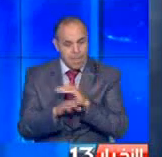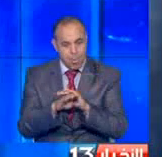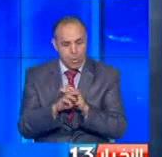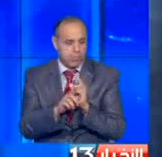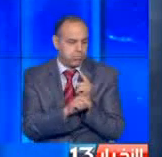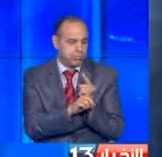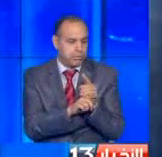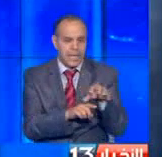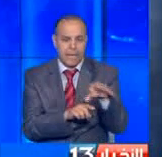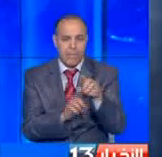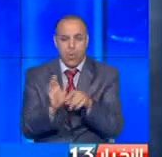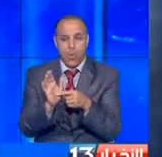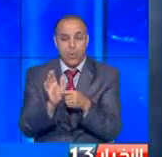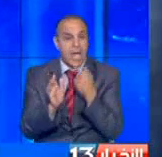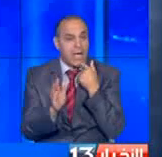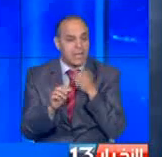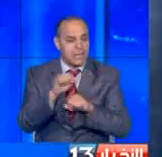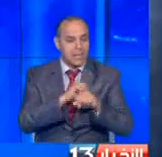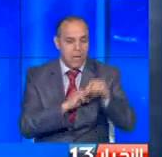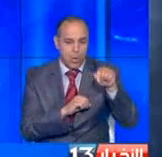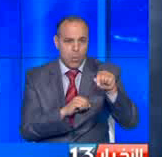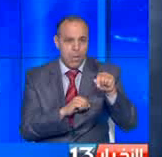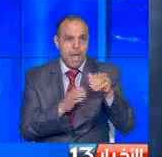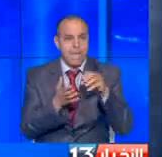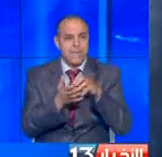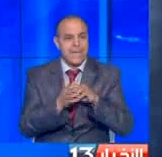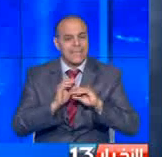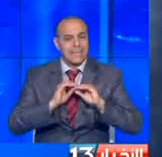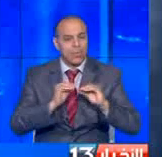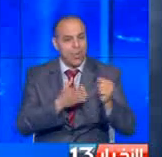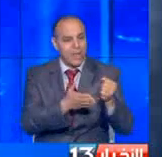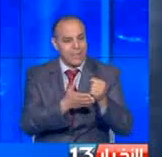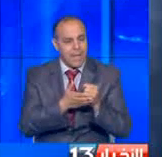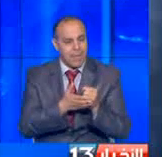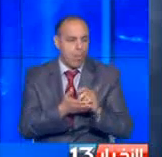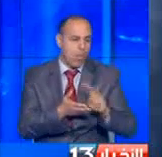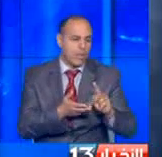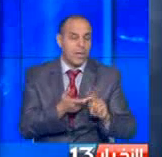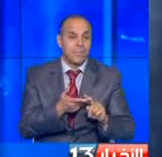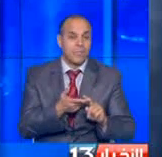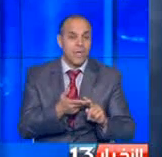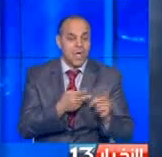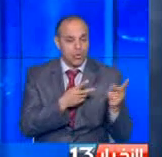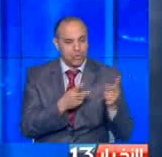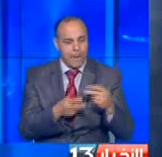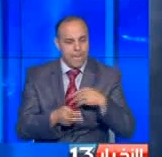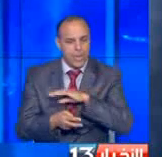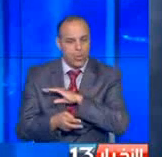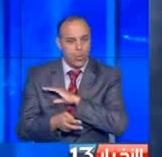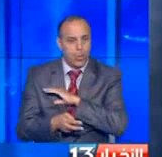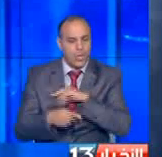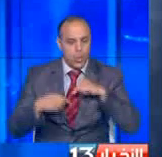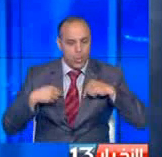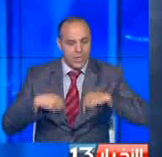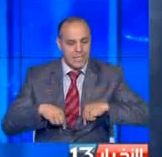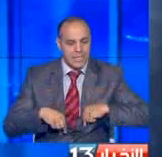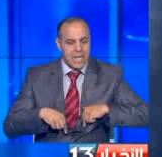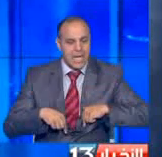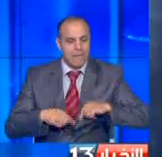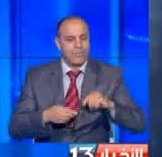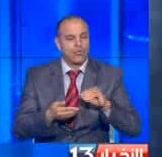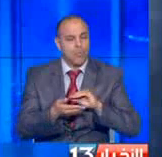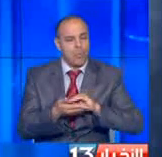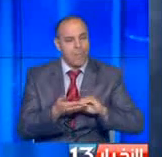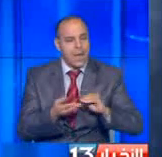الملتقى الاقليمي الاول الذي انتظم اليوم بمركز التكوين ودعم اللامركزيه بحضور ممثلين عن وزارتي الشؤون المحليه